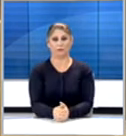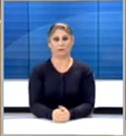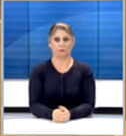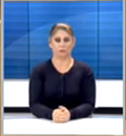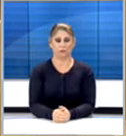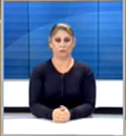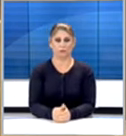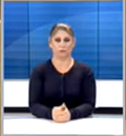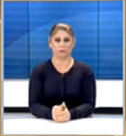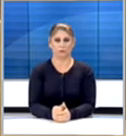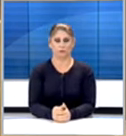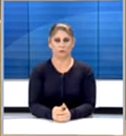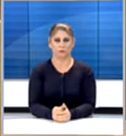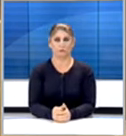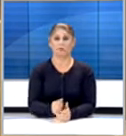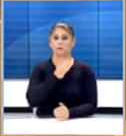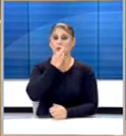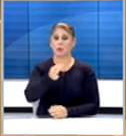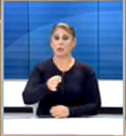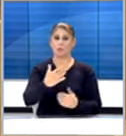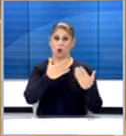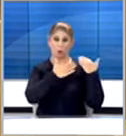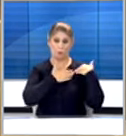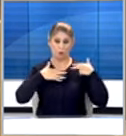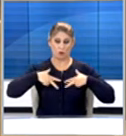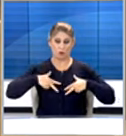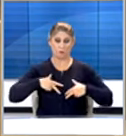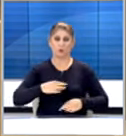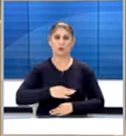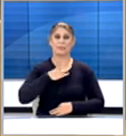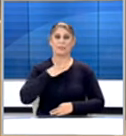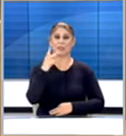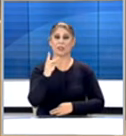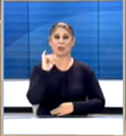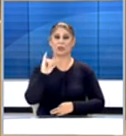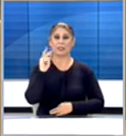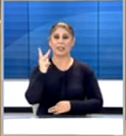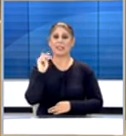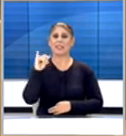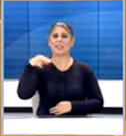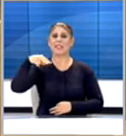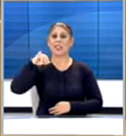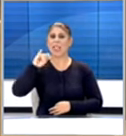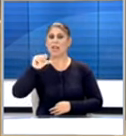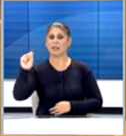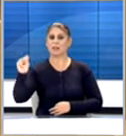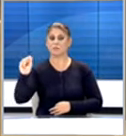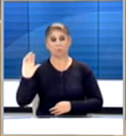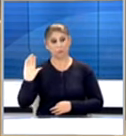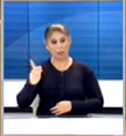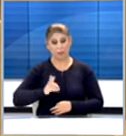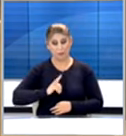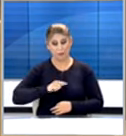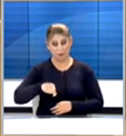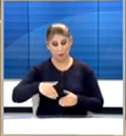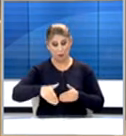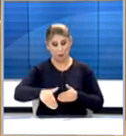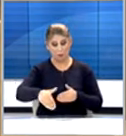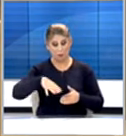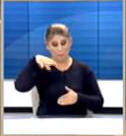Είπε ο κύριος Κικίλιας, ο αρμόδιος υπουργός, δεν περιμέναμε τέτοια περίοδο